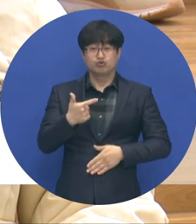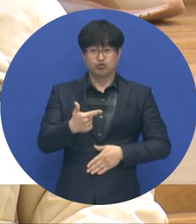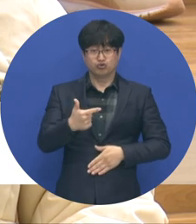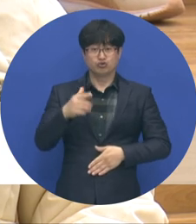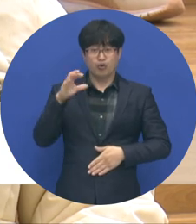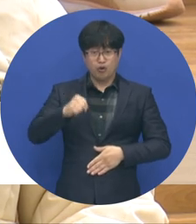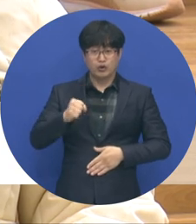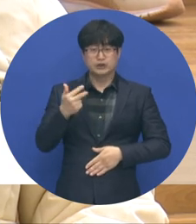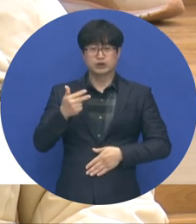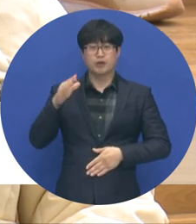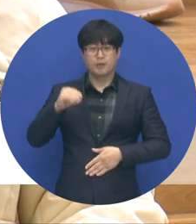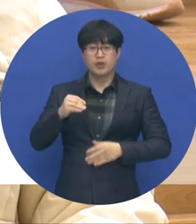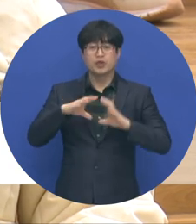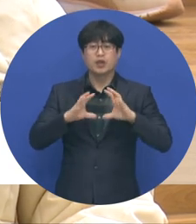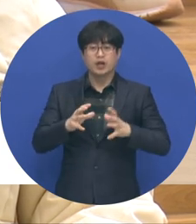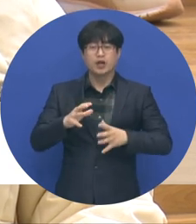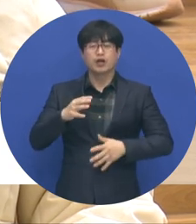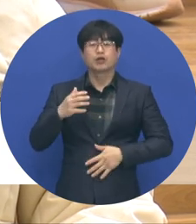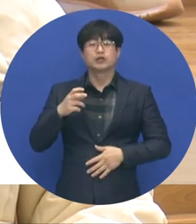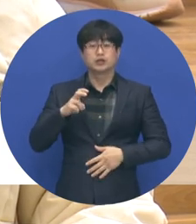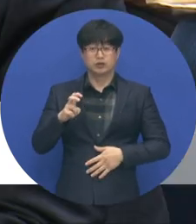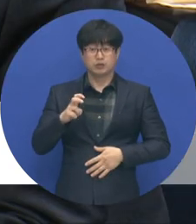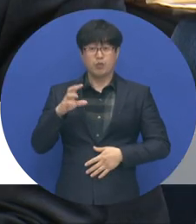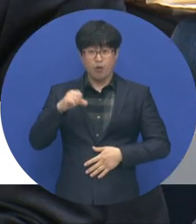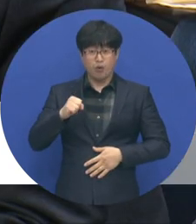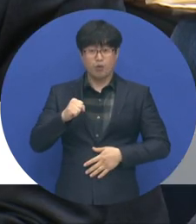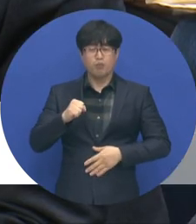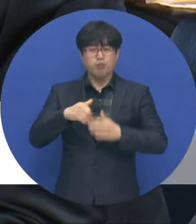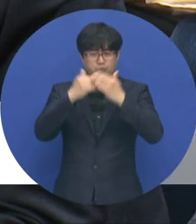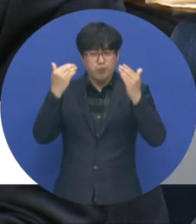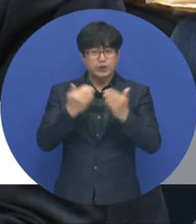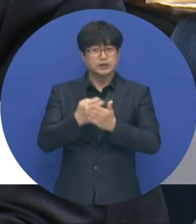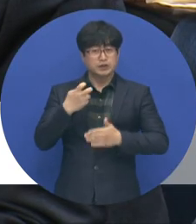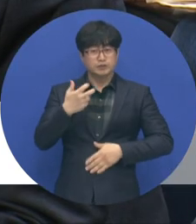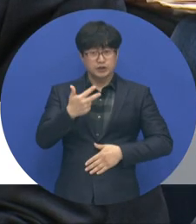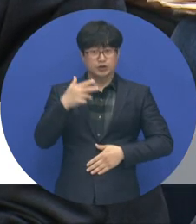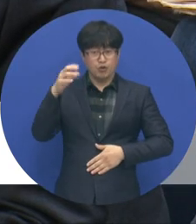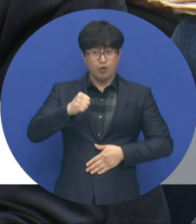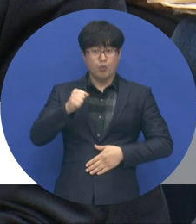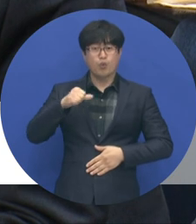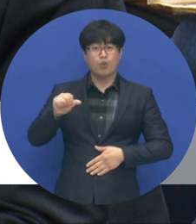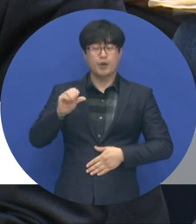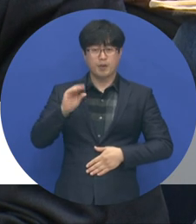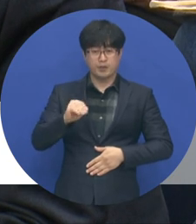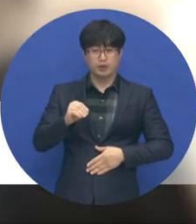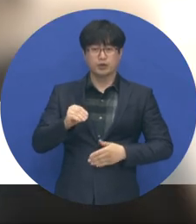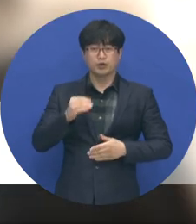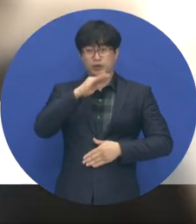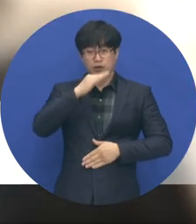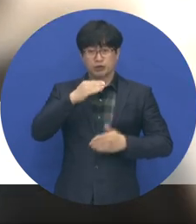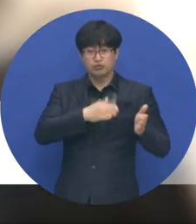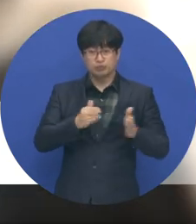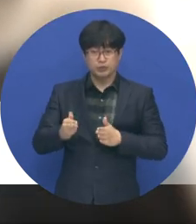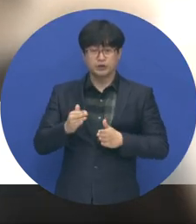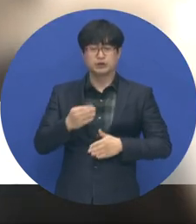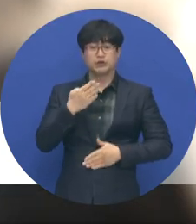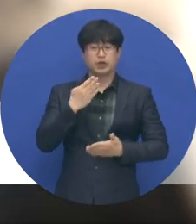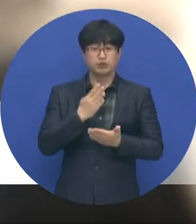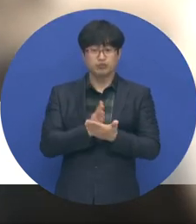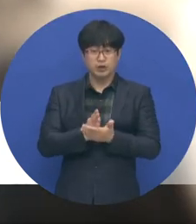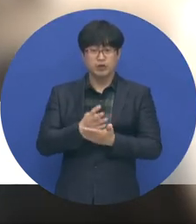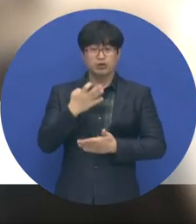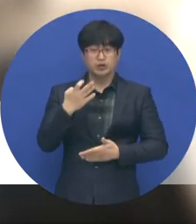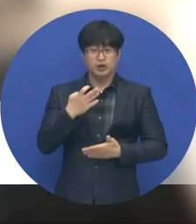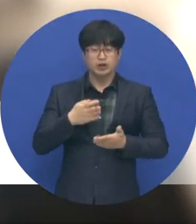7,600만 원 국비 20억 4,900만 원 등 총 27억 2500만 원의 예산을 편성해 네개 분야 13개